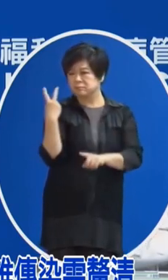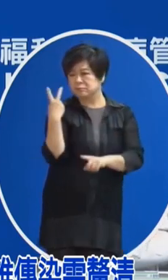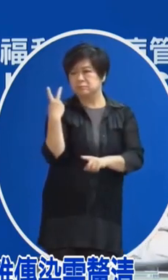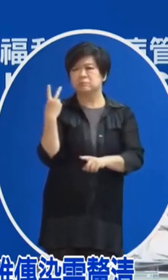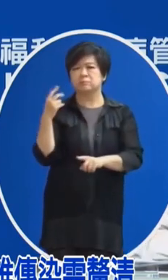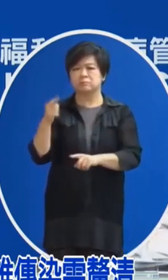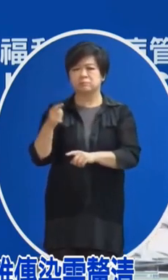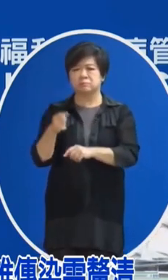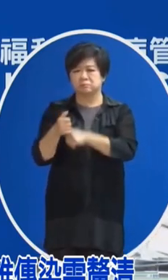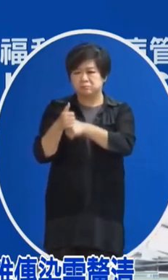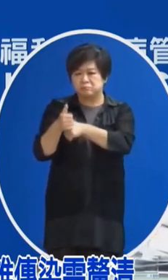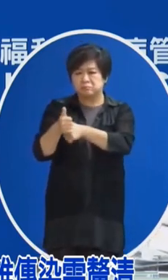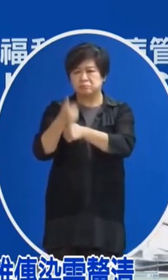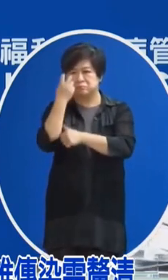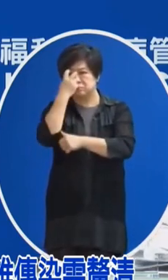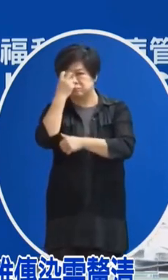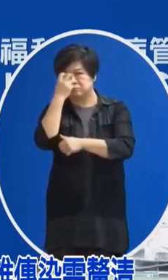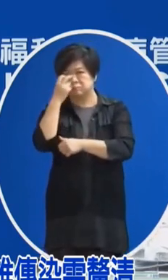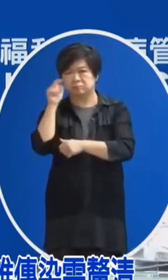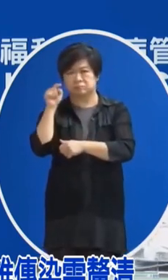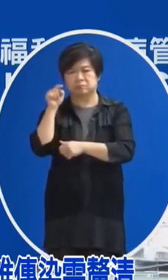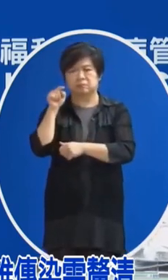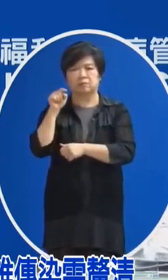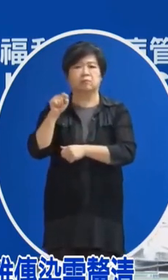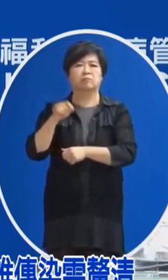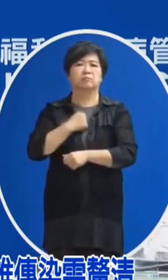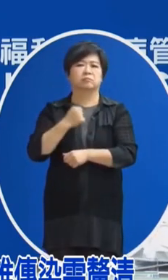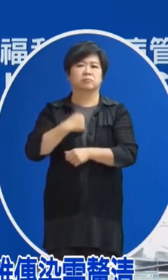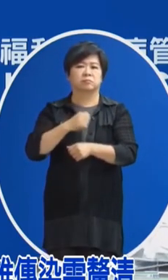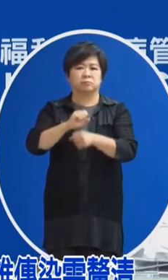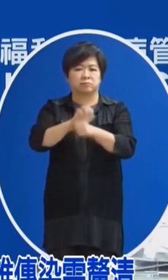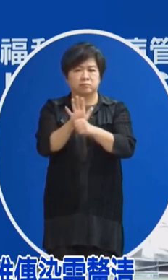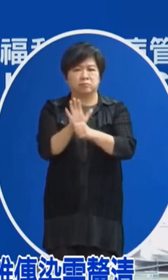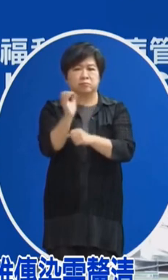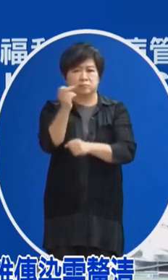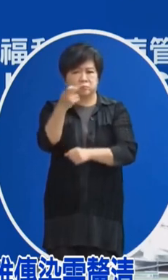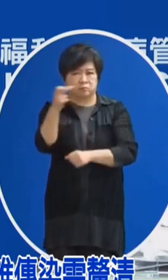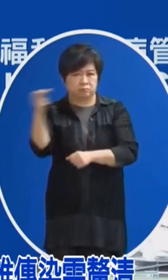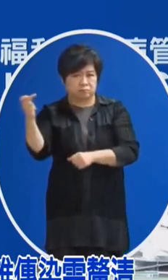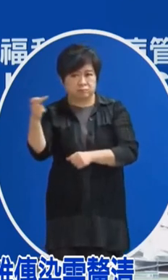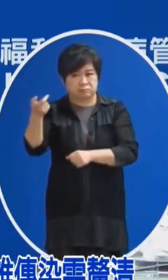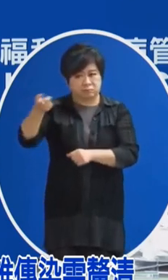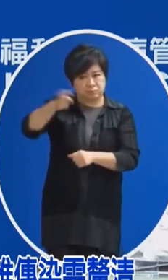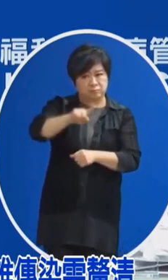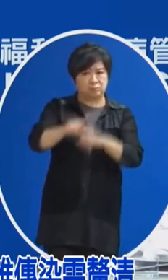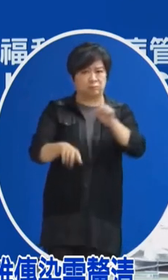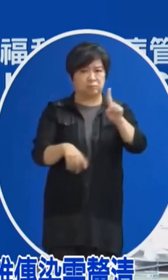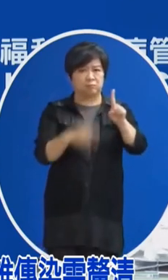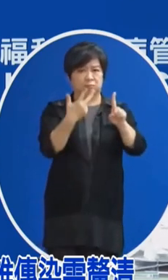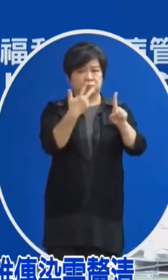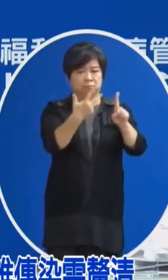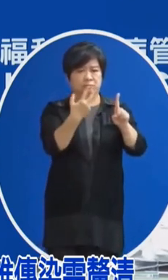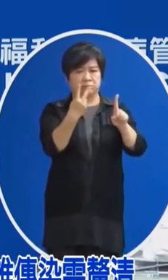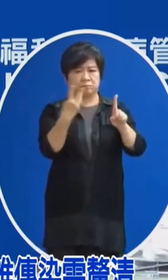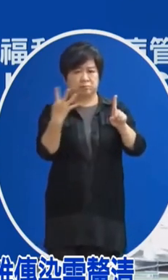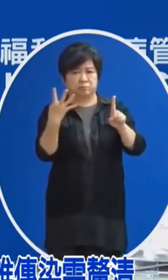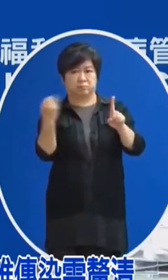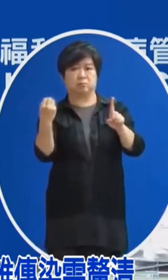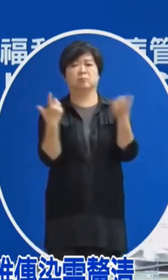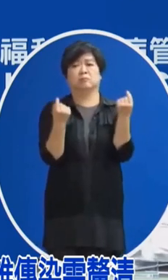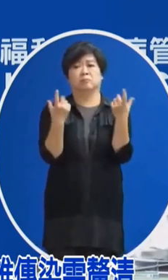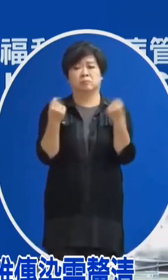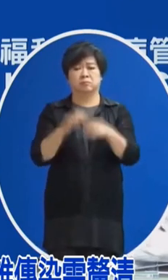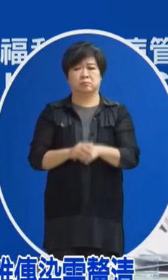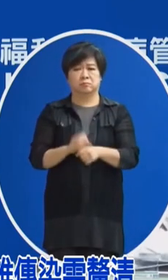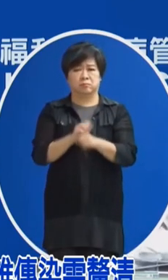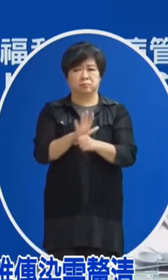定点的哈一些检测的时候，知道它是 Omicron 哈。那现在17240也是一样哈，它也是我们 Omicron 的